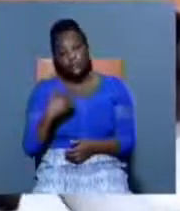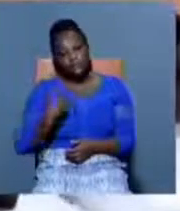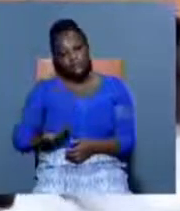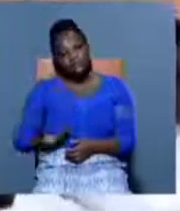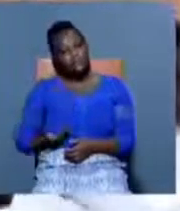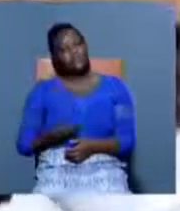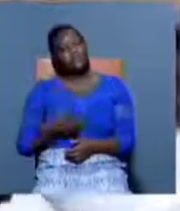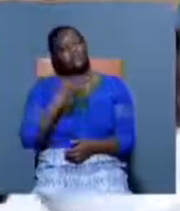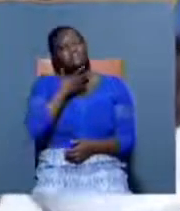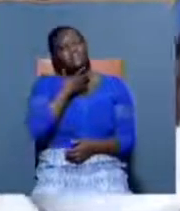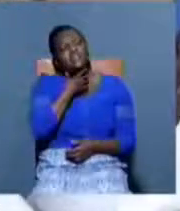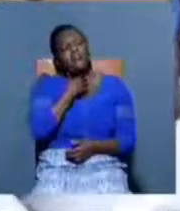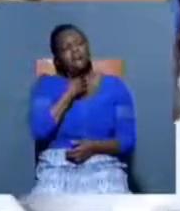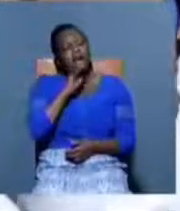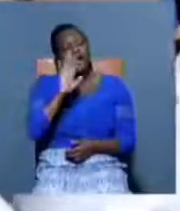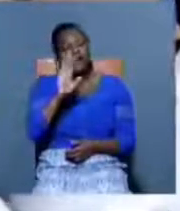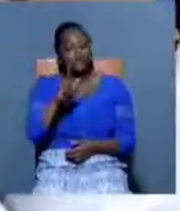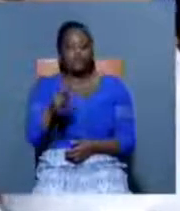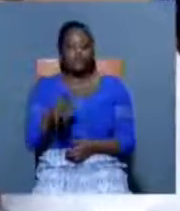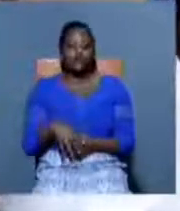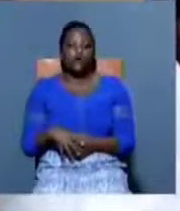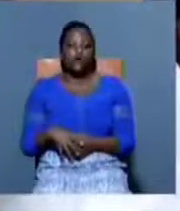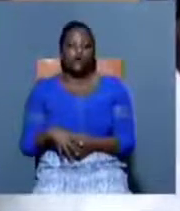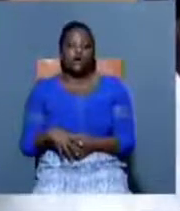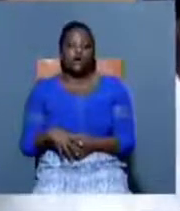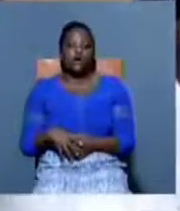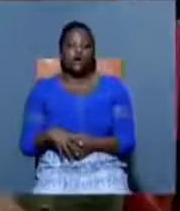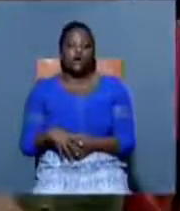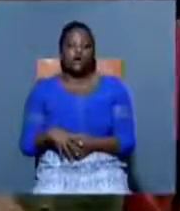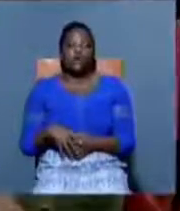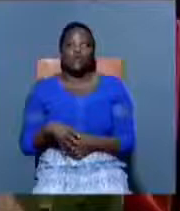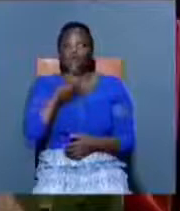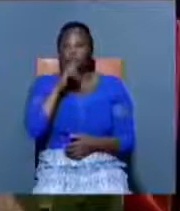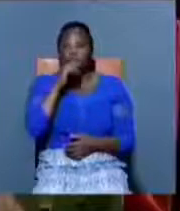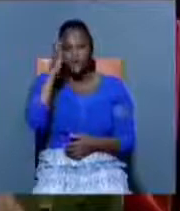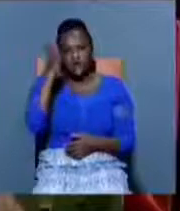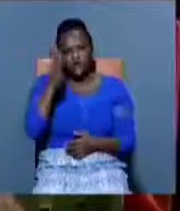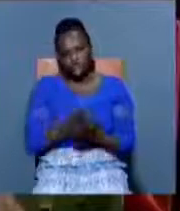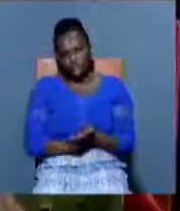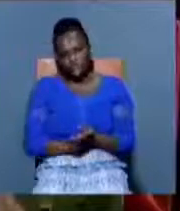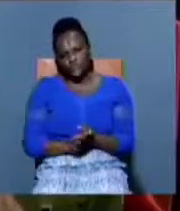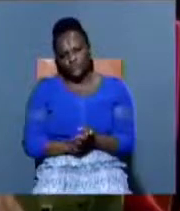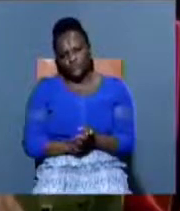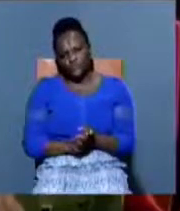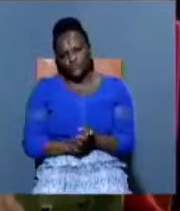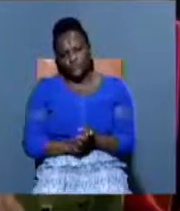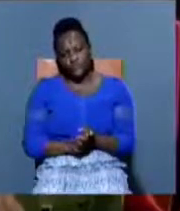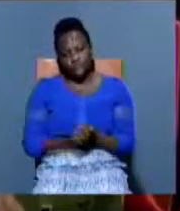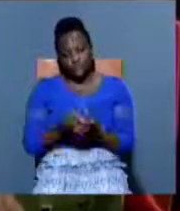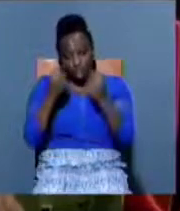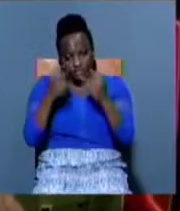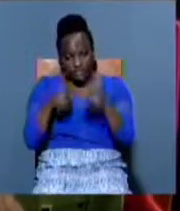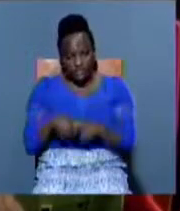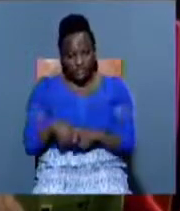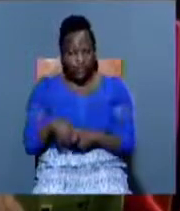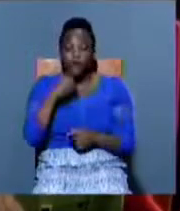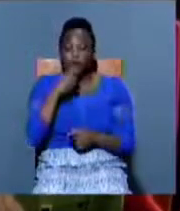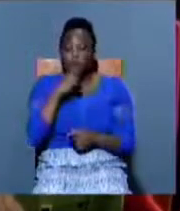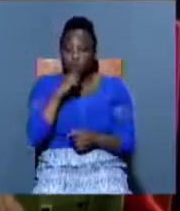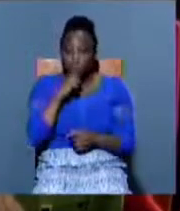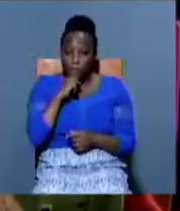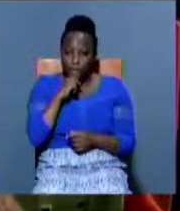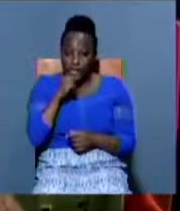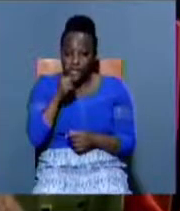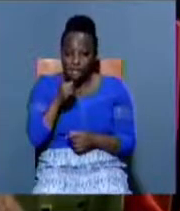tamaa yako itakuwa kwa mumeo. Ndilo somo nalotaka tujifunze leo. Unisikilize wanaume. Mwanaume aliambiwa na Mungu mambo